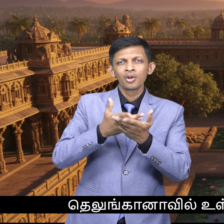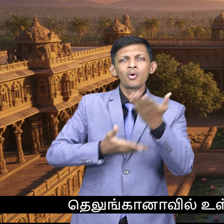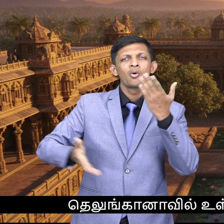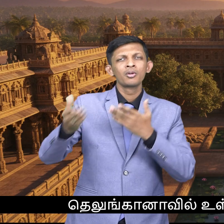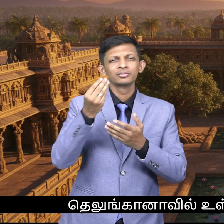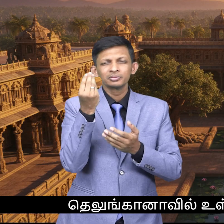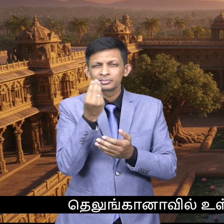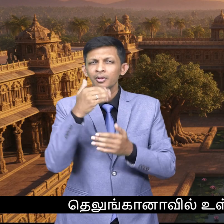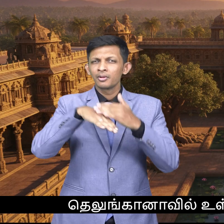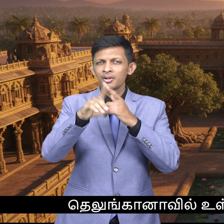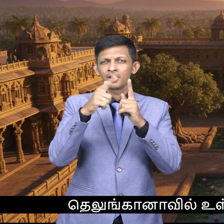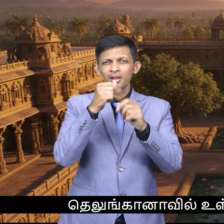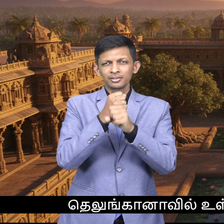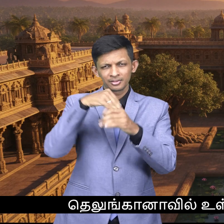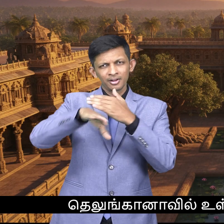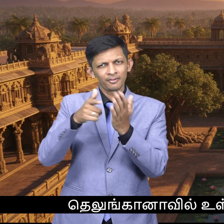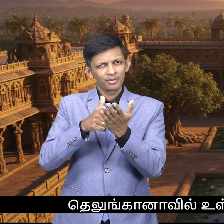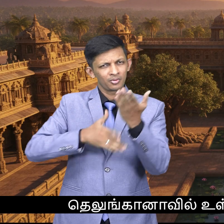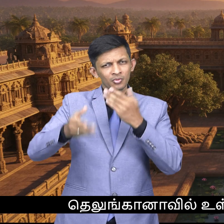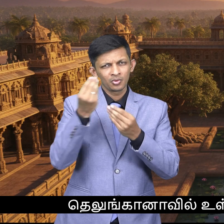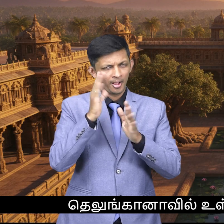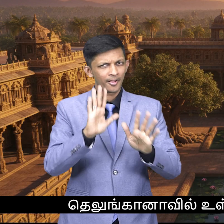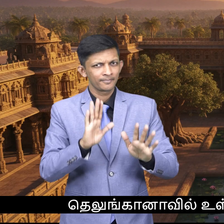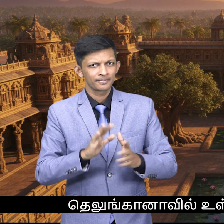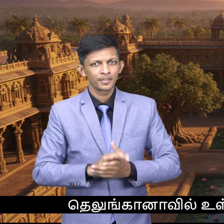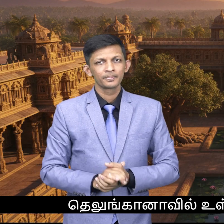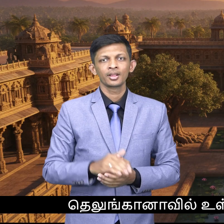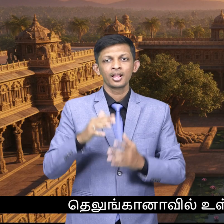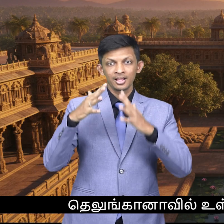தெலுங்கானாவில் உள்ள சில பிரபலமான கோட்டைகள்: